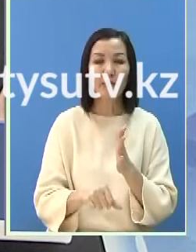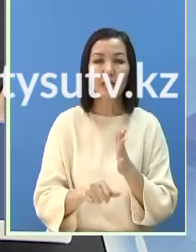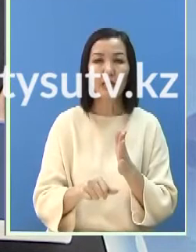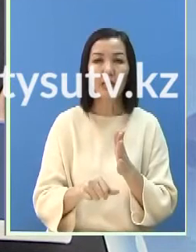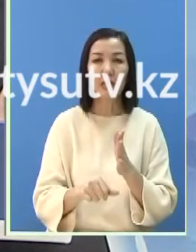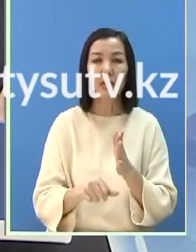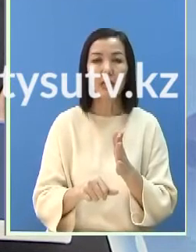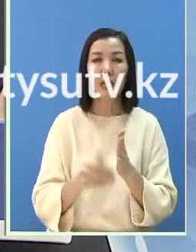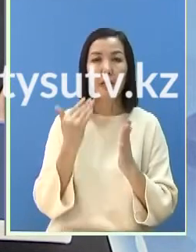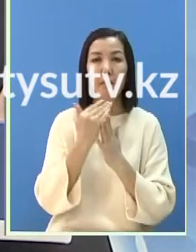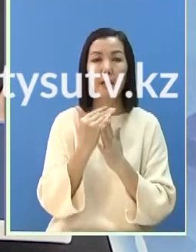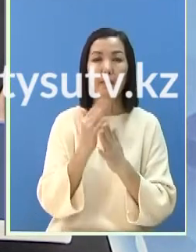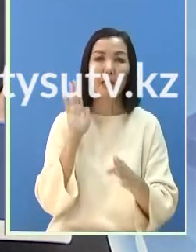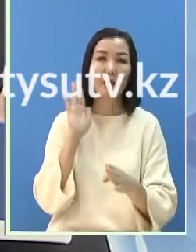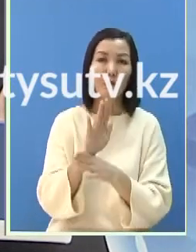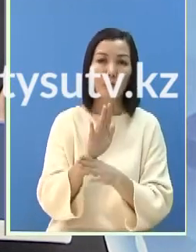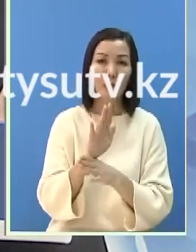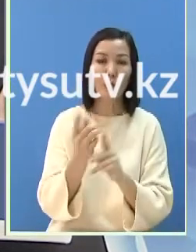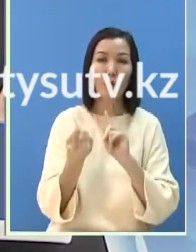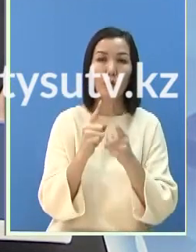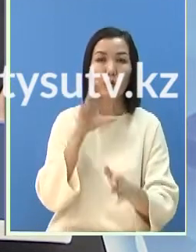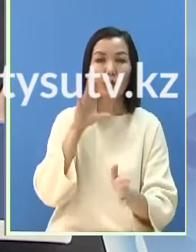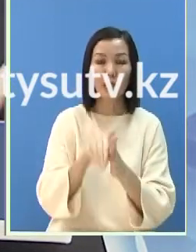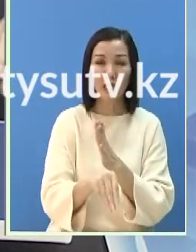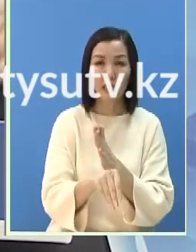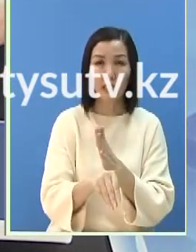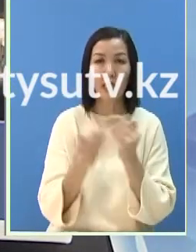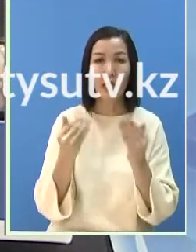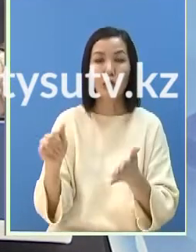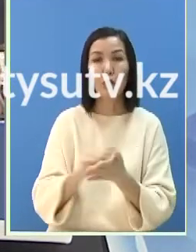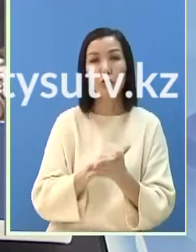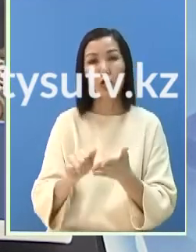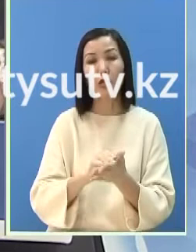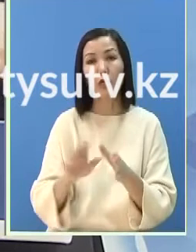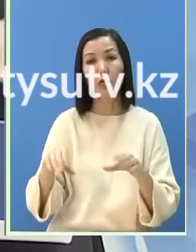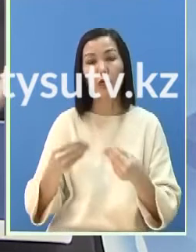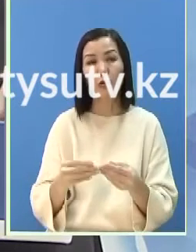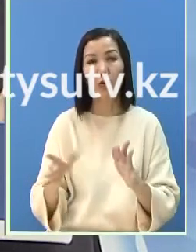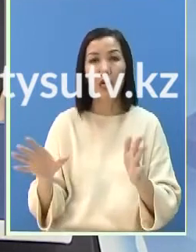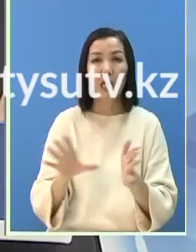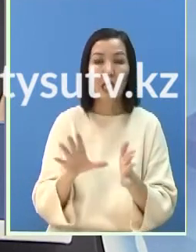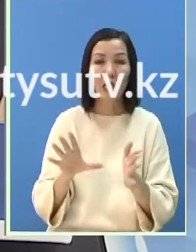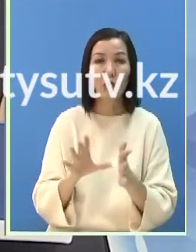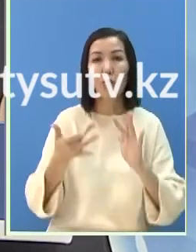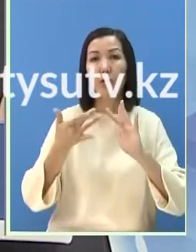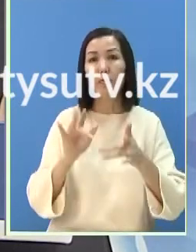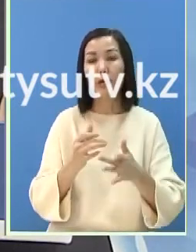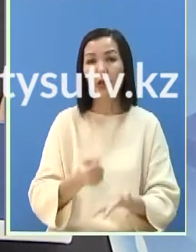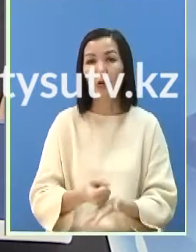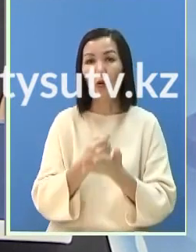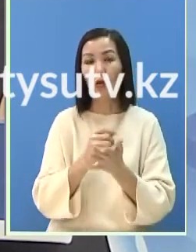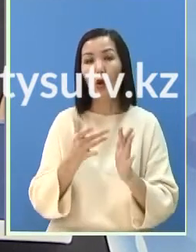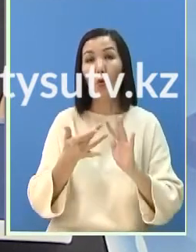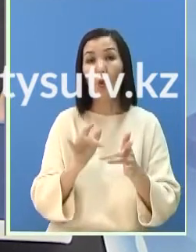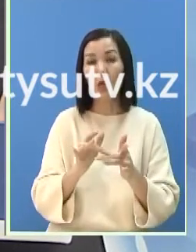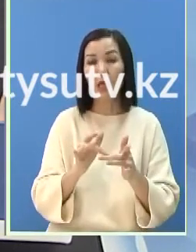бар. Соған өзгерістер енгізілді. Қазіргі құжаттарды өткізу тек электронды портал қолдау онлайн